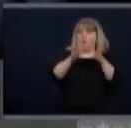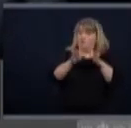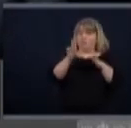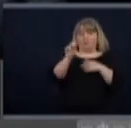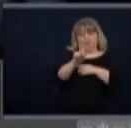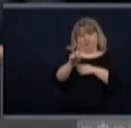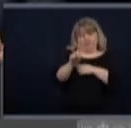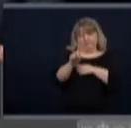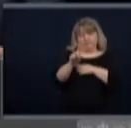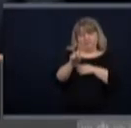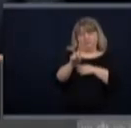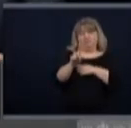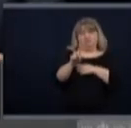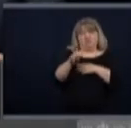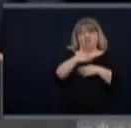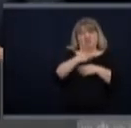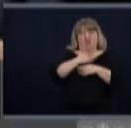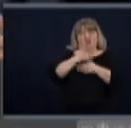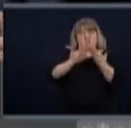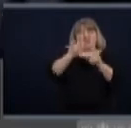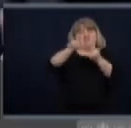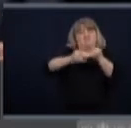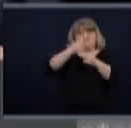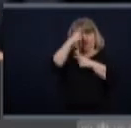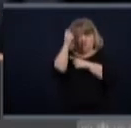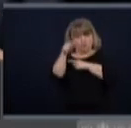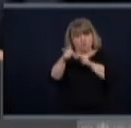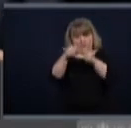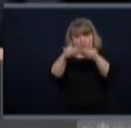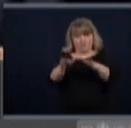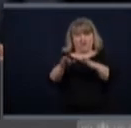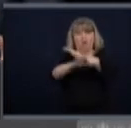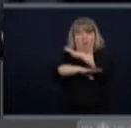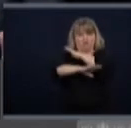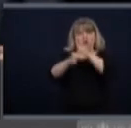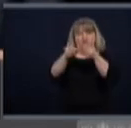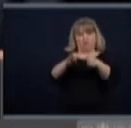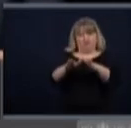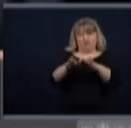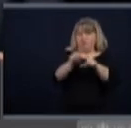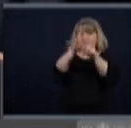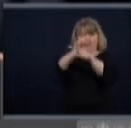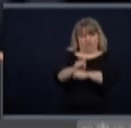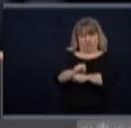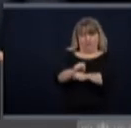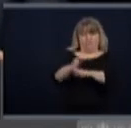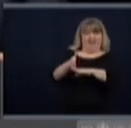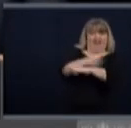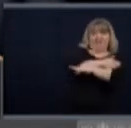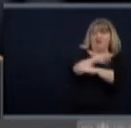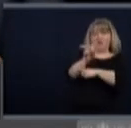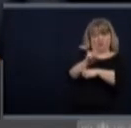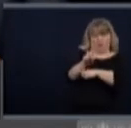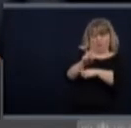réouvrir avant la fin du mois d'août, donc à la rentrée de l'automne, comme à l'habitude. Donc,